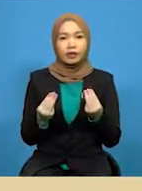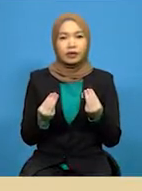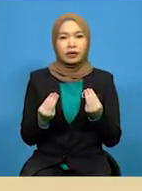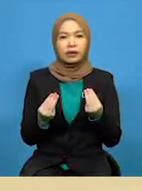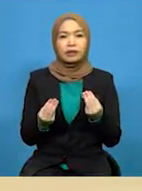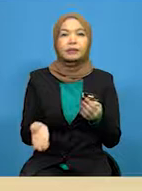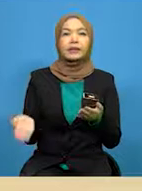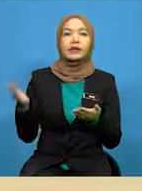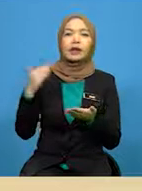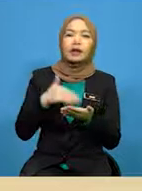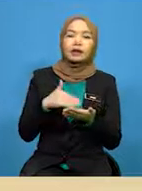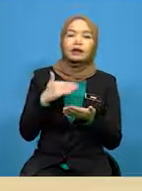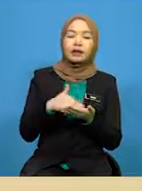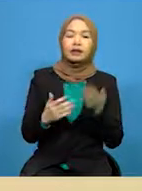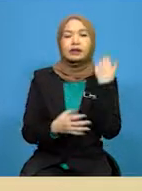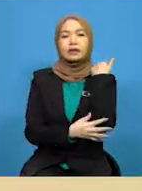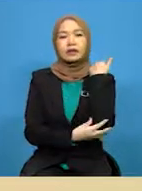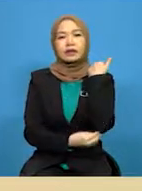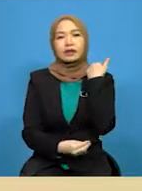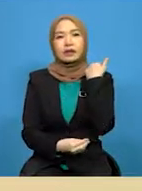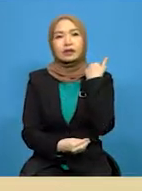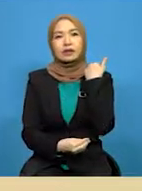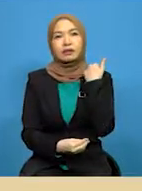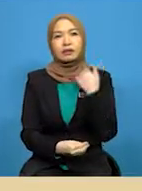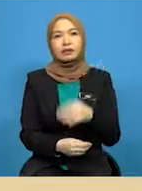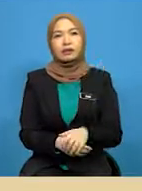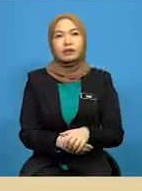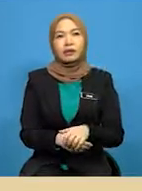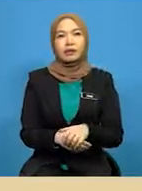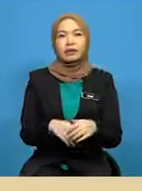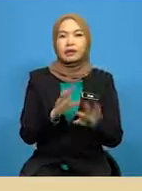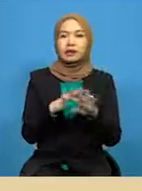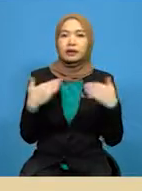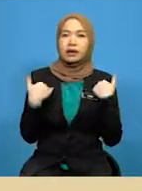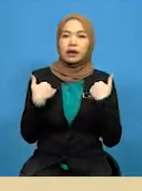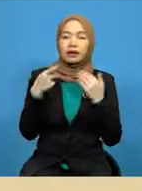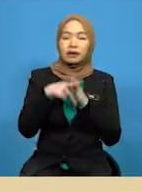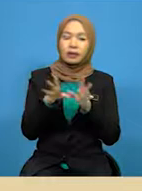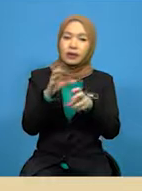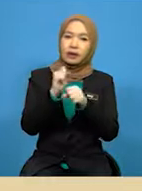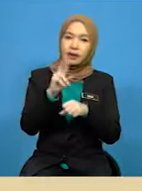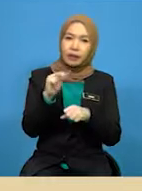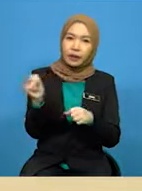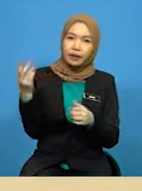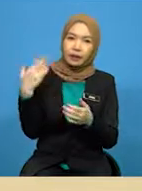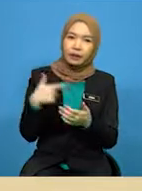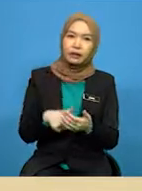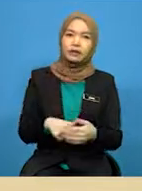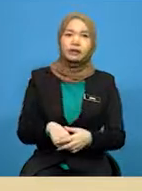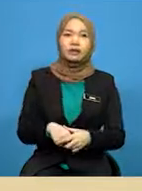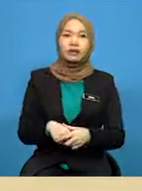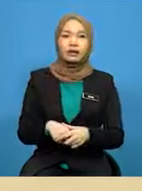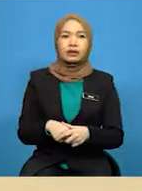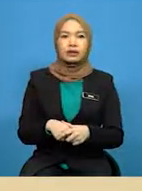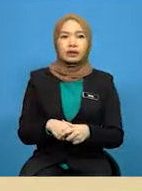Isu ini lebih bahaya kerana mereka yang tak bekerja, mereka hilang punca pendapatan dan seterusnya boleh menyebabkan